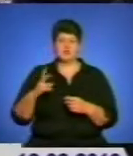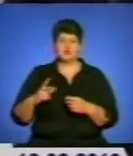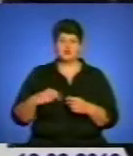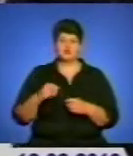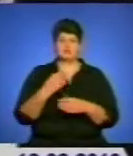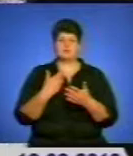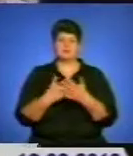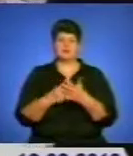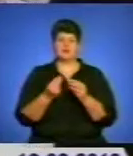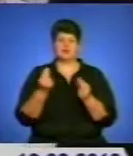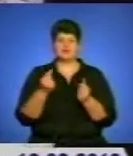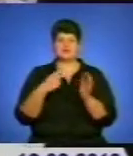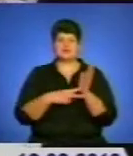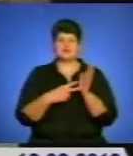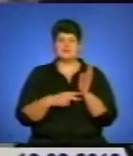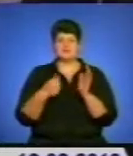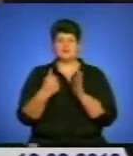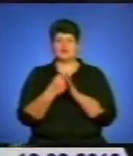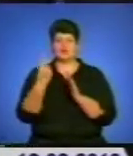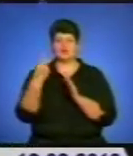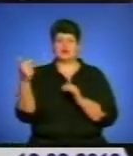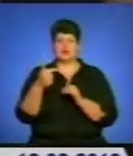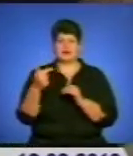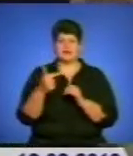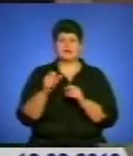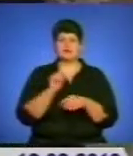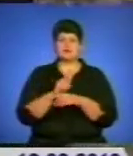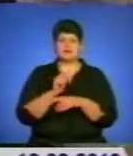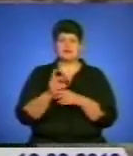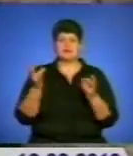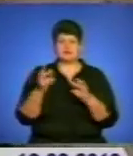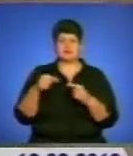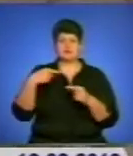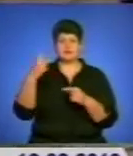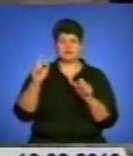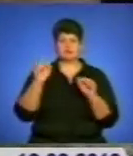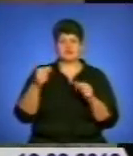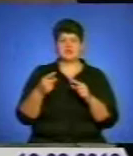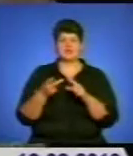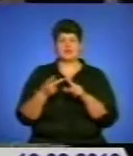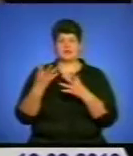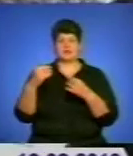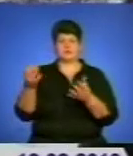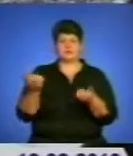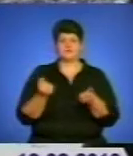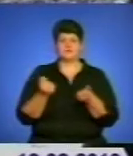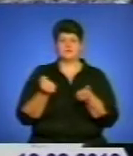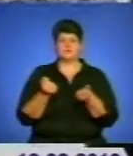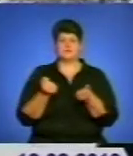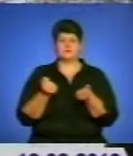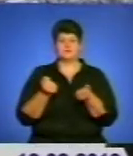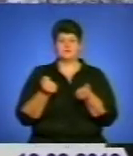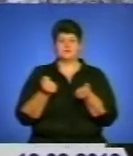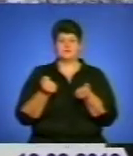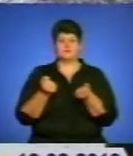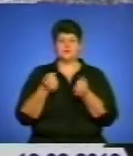від 70 до 100 гривень. Але замовляти потрібно наперед, тоді вже наступного дня її можна буде отримати. По області